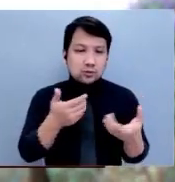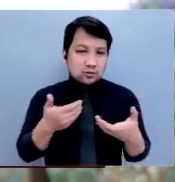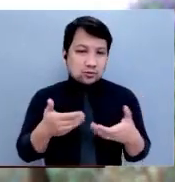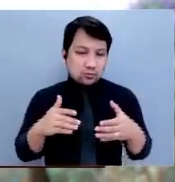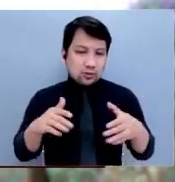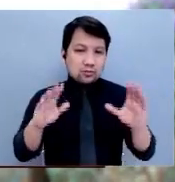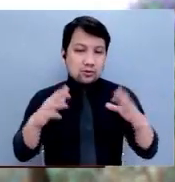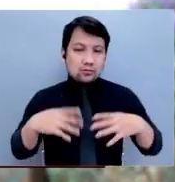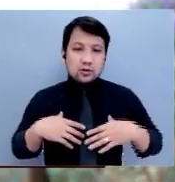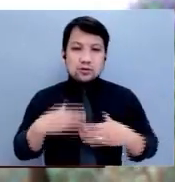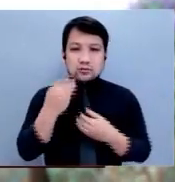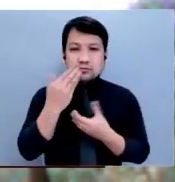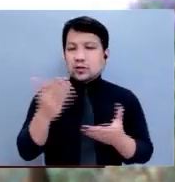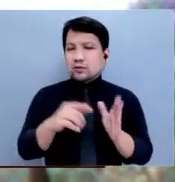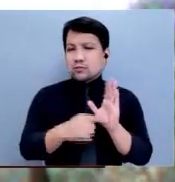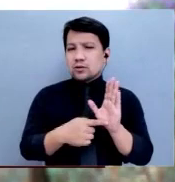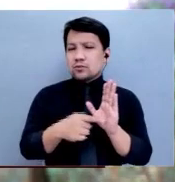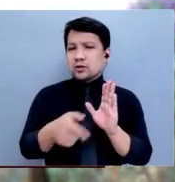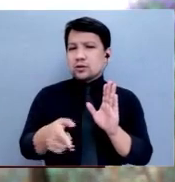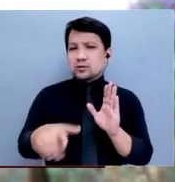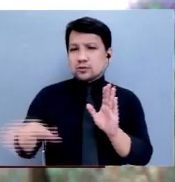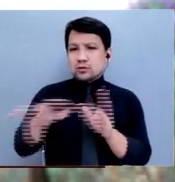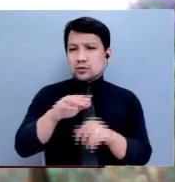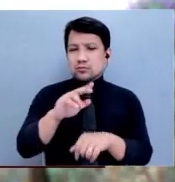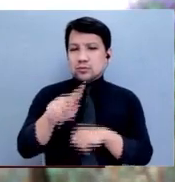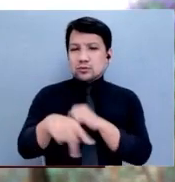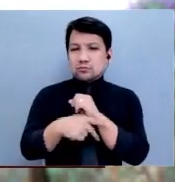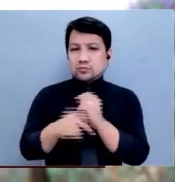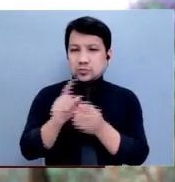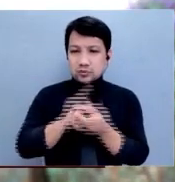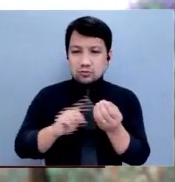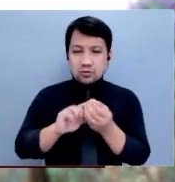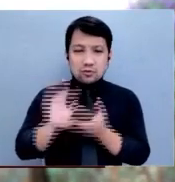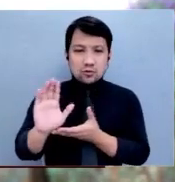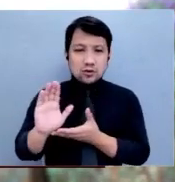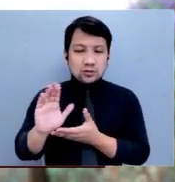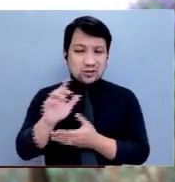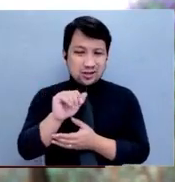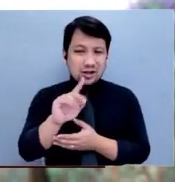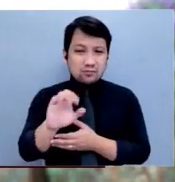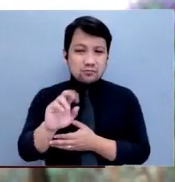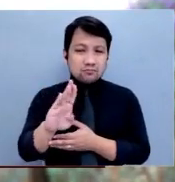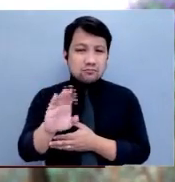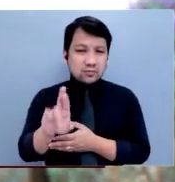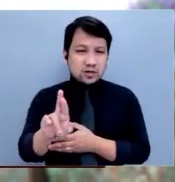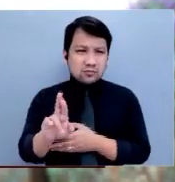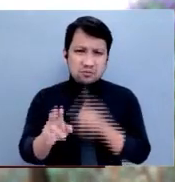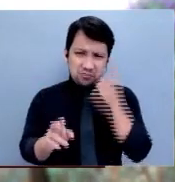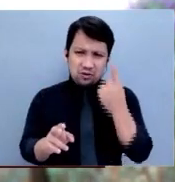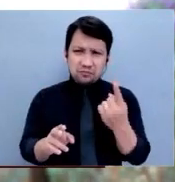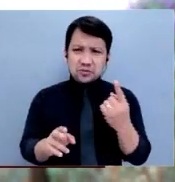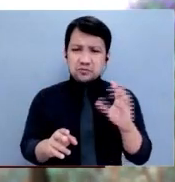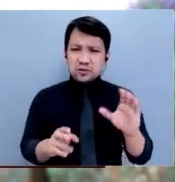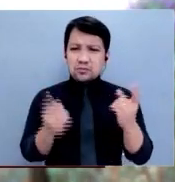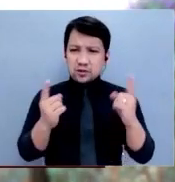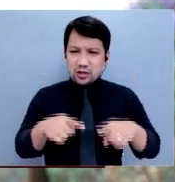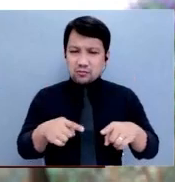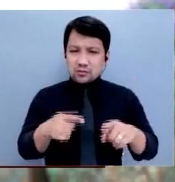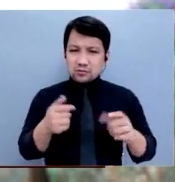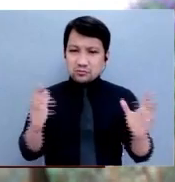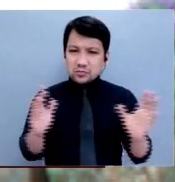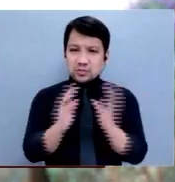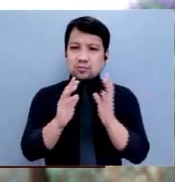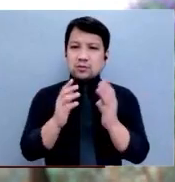ng pagiging notorious ng probinsya sa election-related crimes, iginiit ng Abra PNP na isolated lamang ang nangyaring standoff ngayong